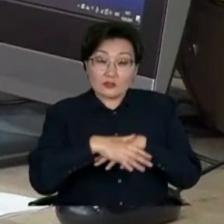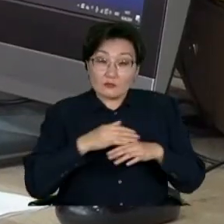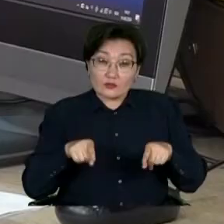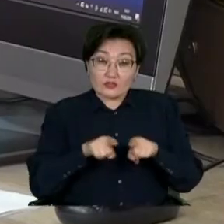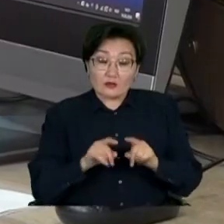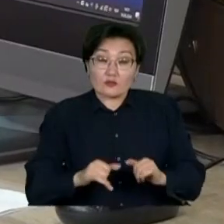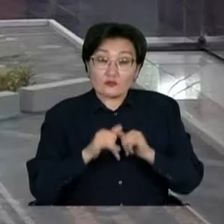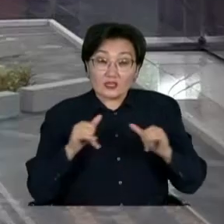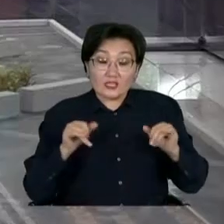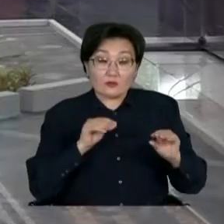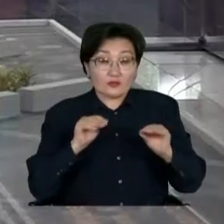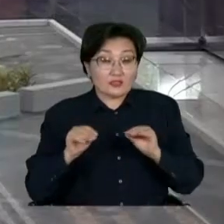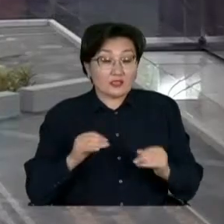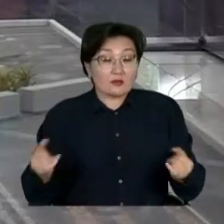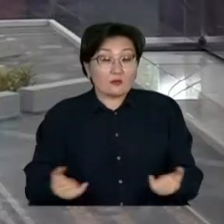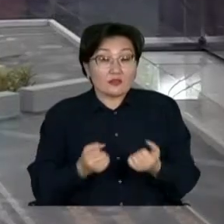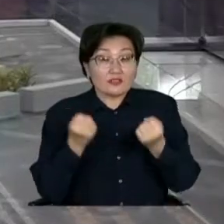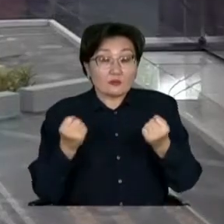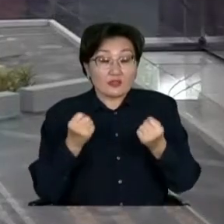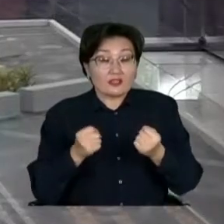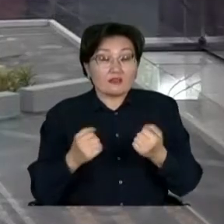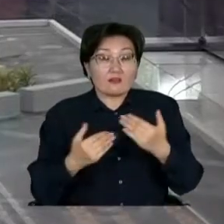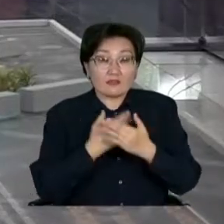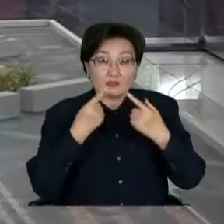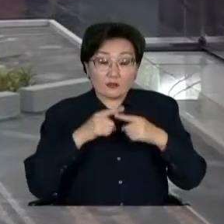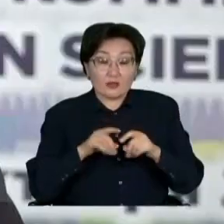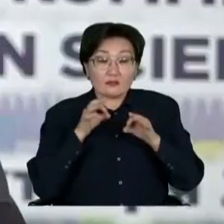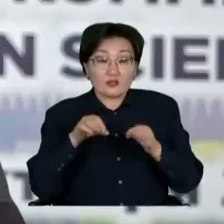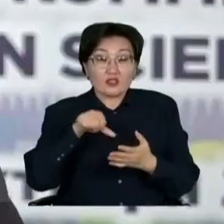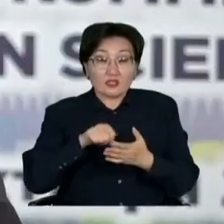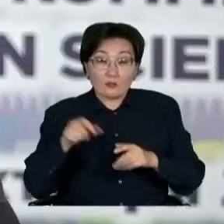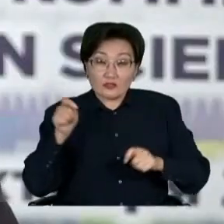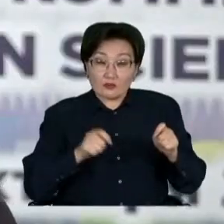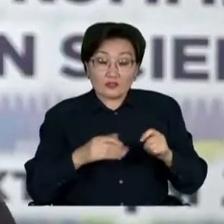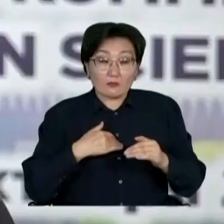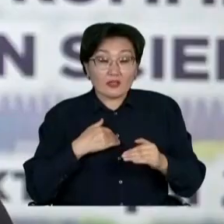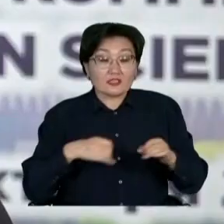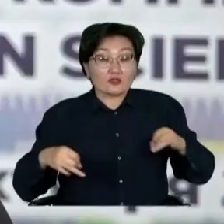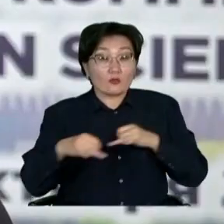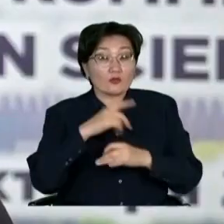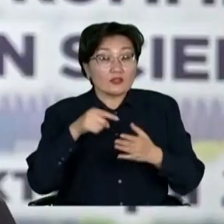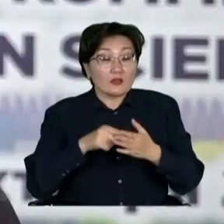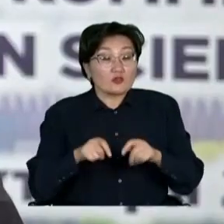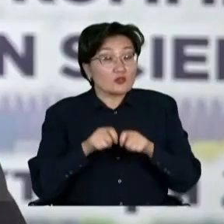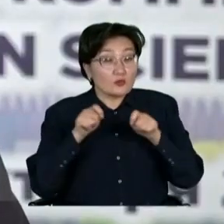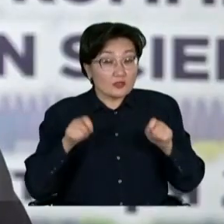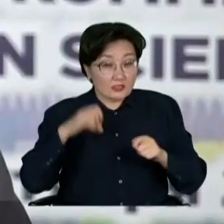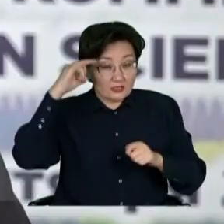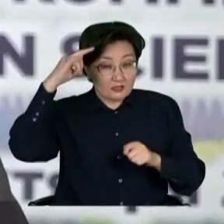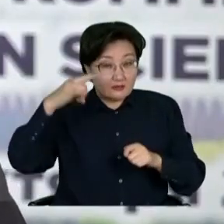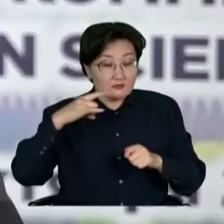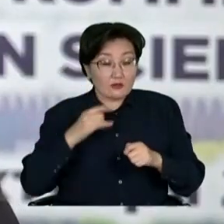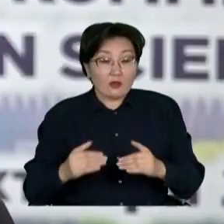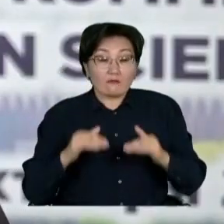также растущей инфраструктуре для поддержки инноваций отмечают участники форума мы поднимаем вопрос по созданию в Казахстане